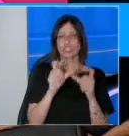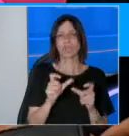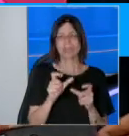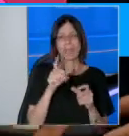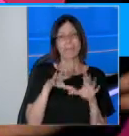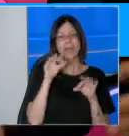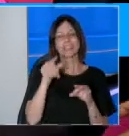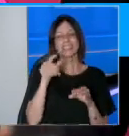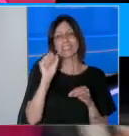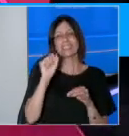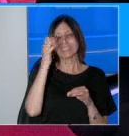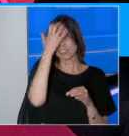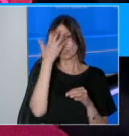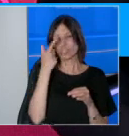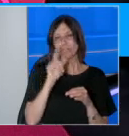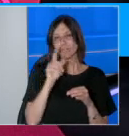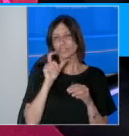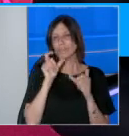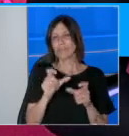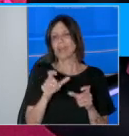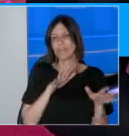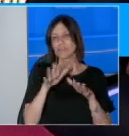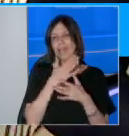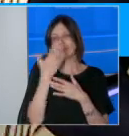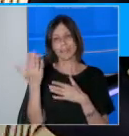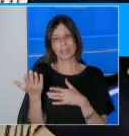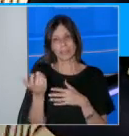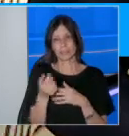בצלאל סמוטריץ', מי שמנע ממשלת ימין.